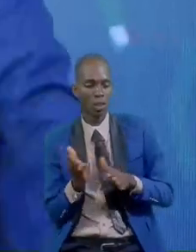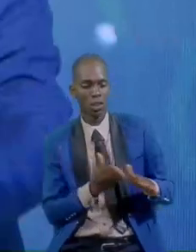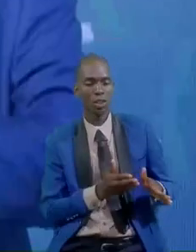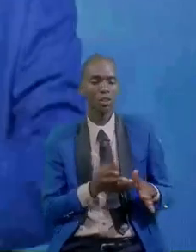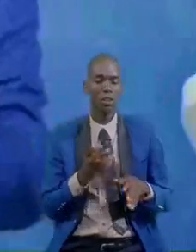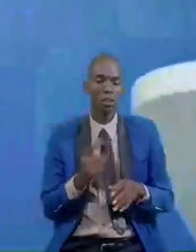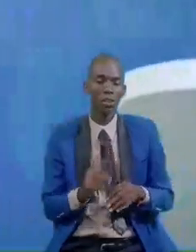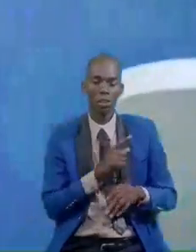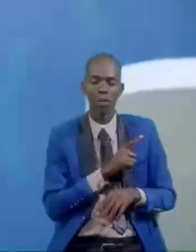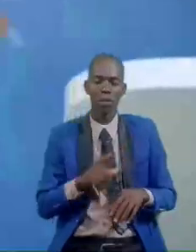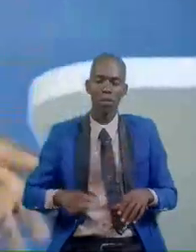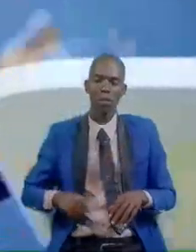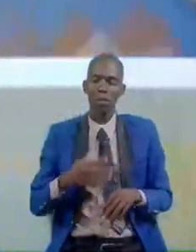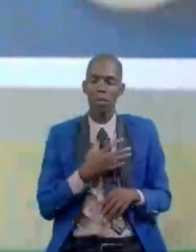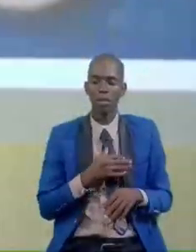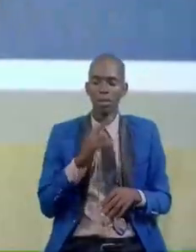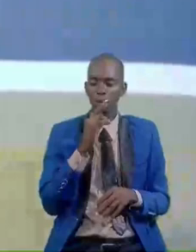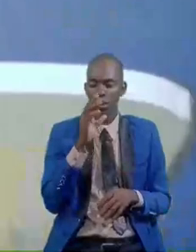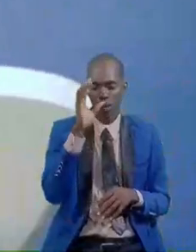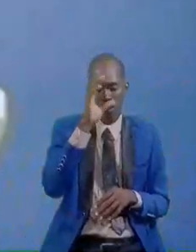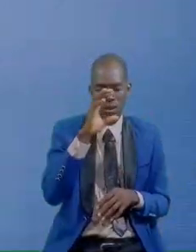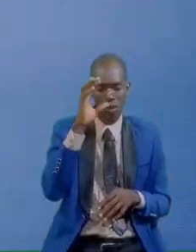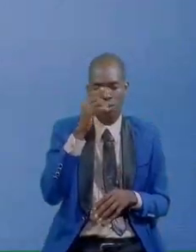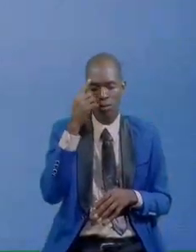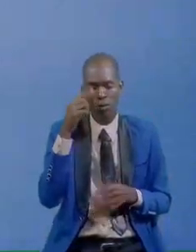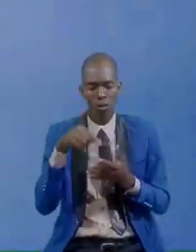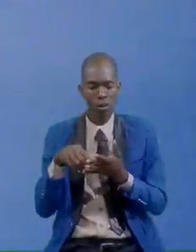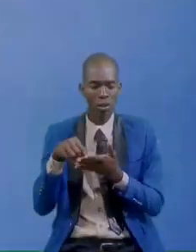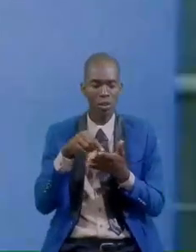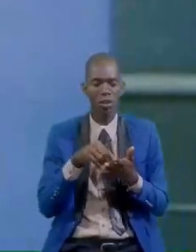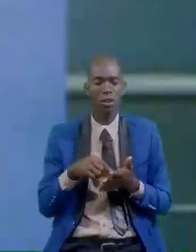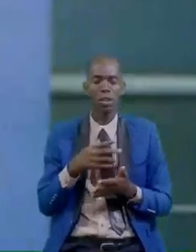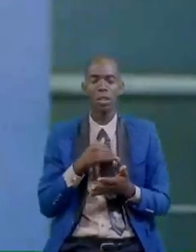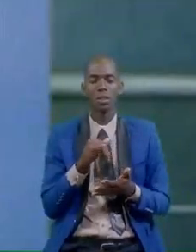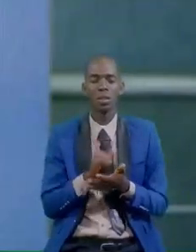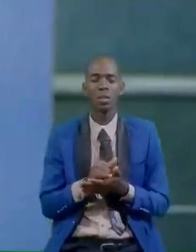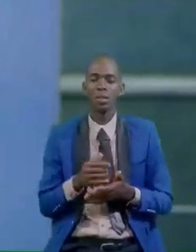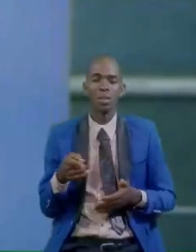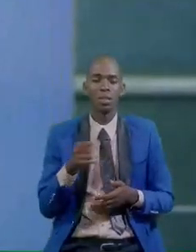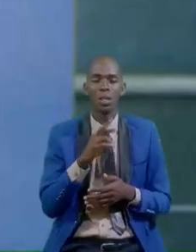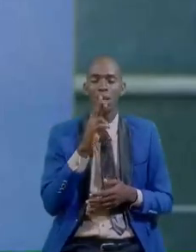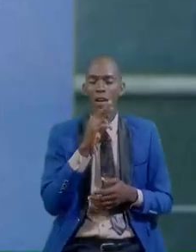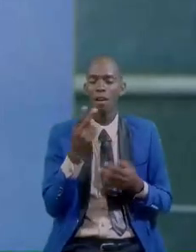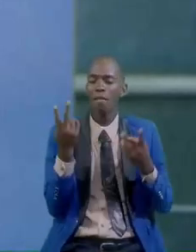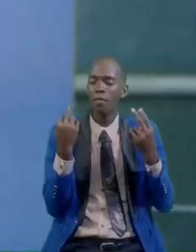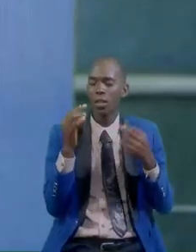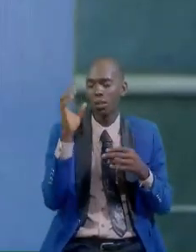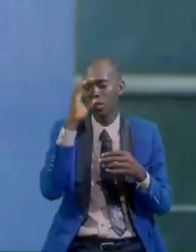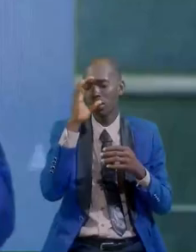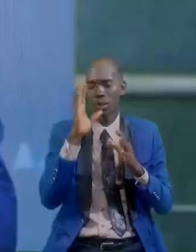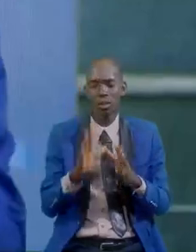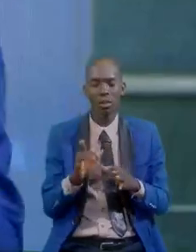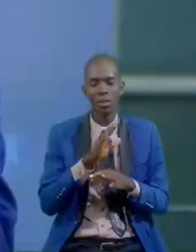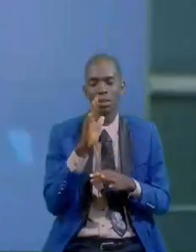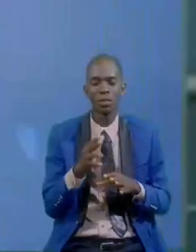qui ont abandonné la source, la fontaine, ils cherchaient ceci, ils cherchaient ceci, ils cherchaient cela. Ils sont de 20 chercheurs. Ils n'ont jamais eu ce